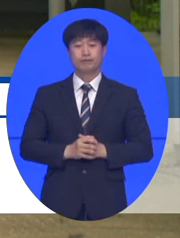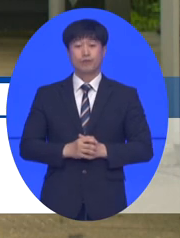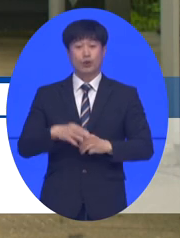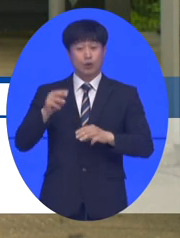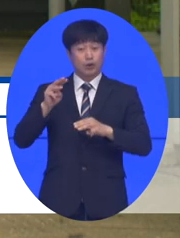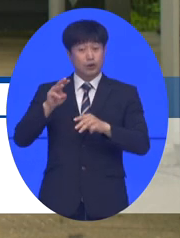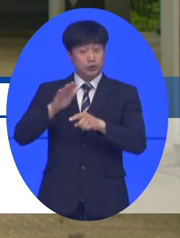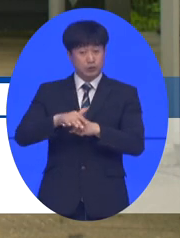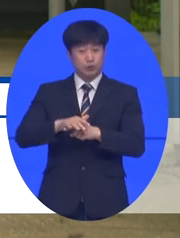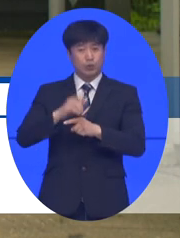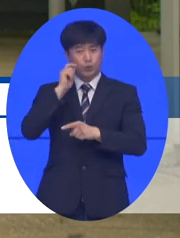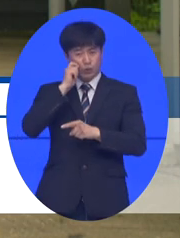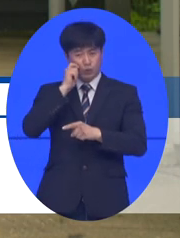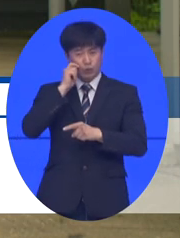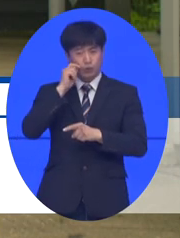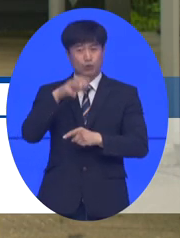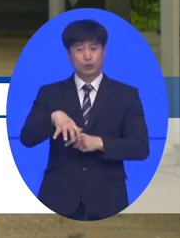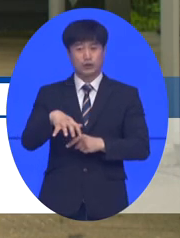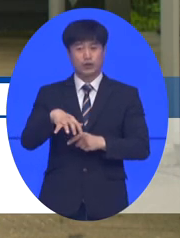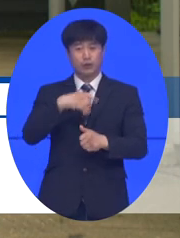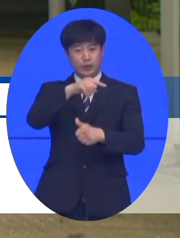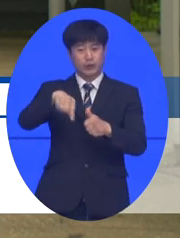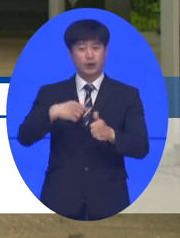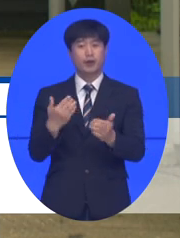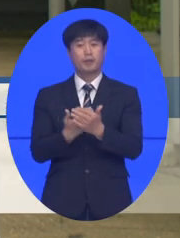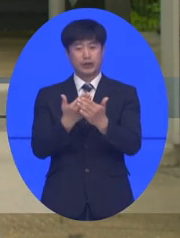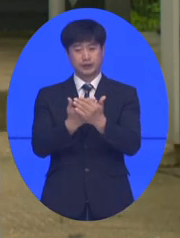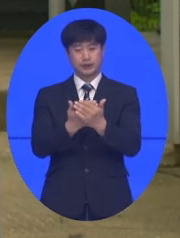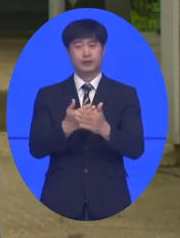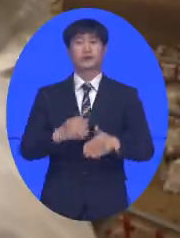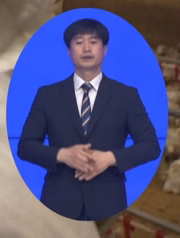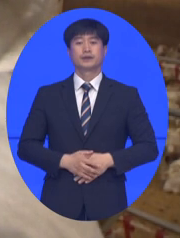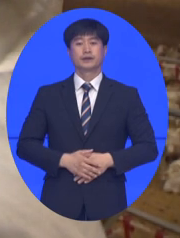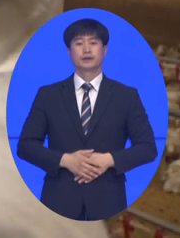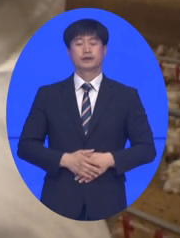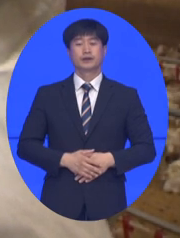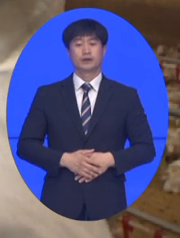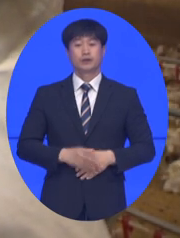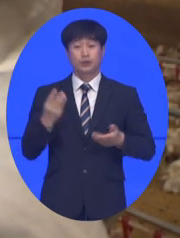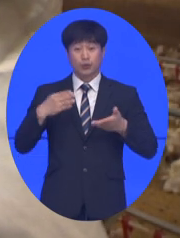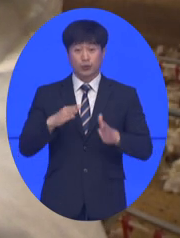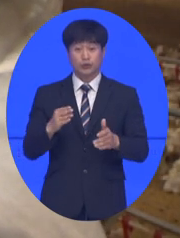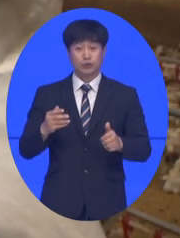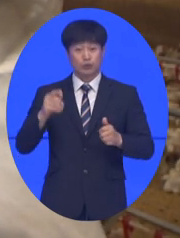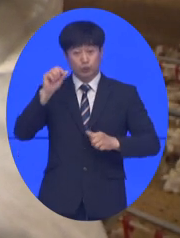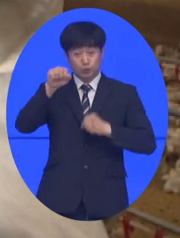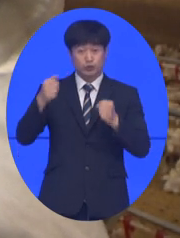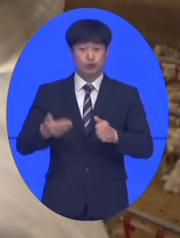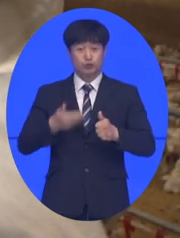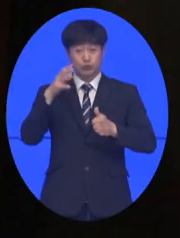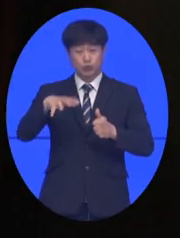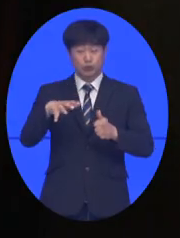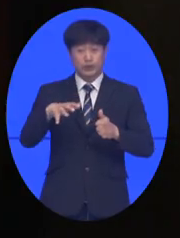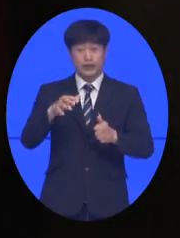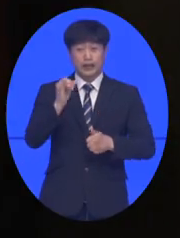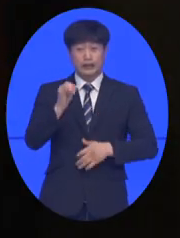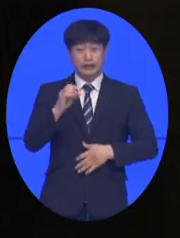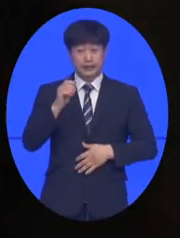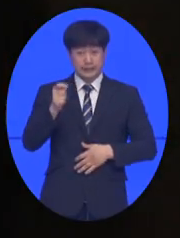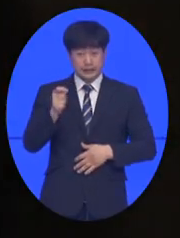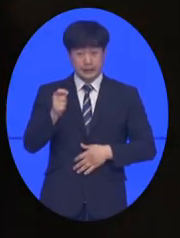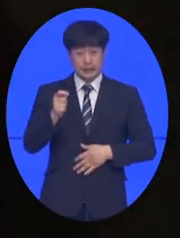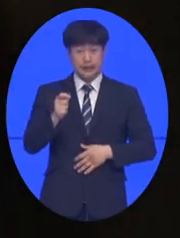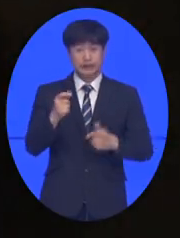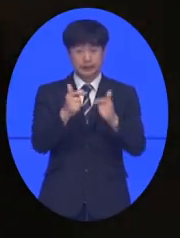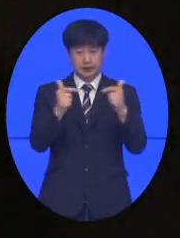농촌이 상당히 어려운 농촌 축산 환경을 좀 개선할 수 있게끔. 도는 축산 농가의 지능형 축사 관리 시스템인